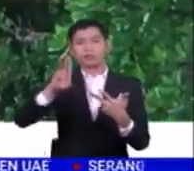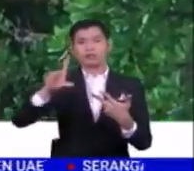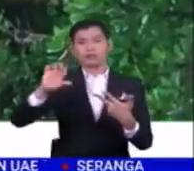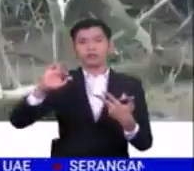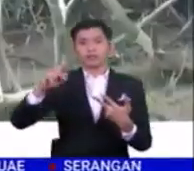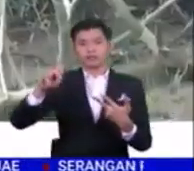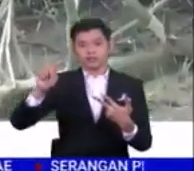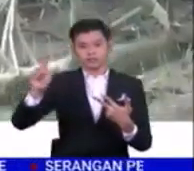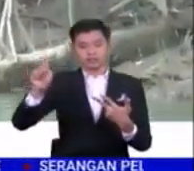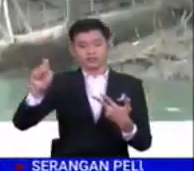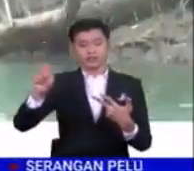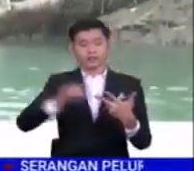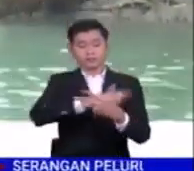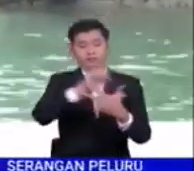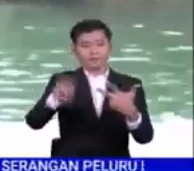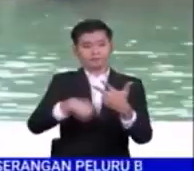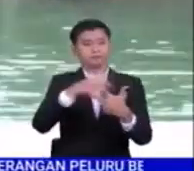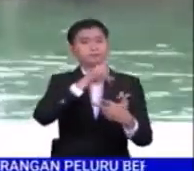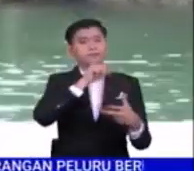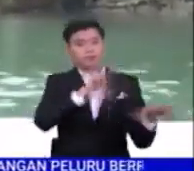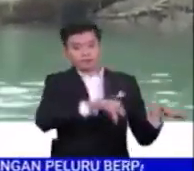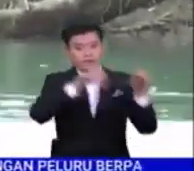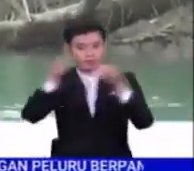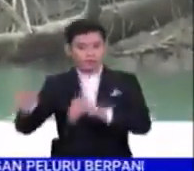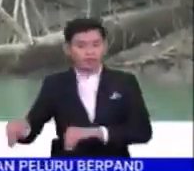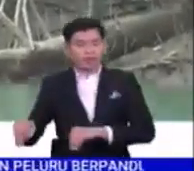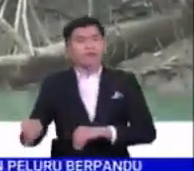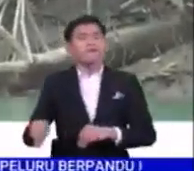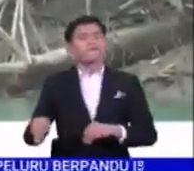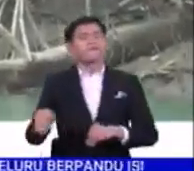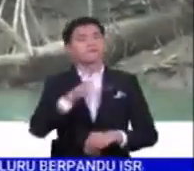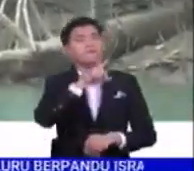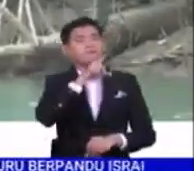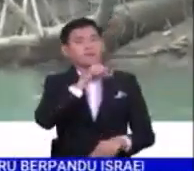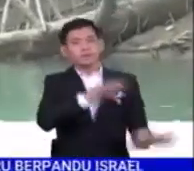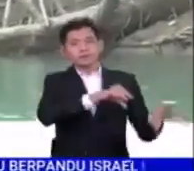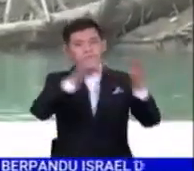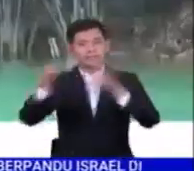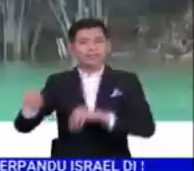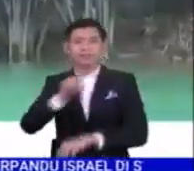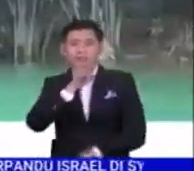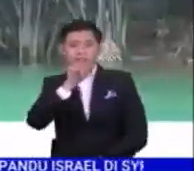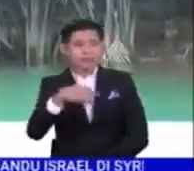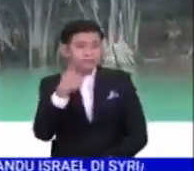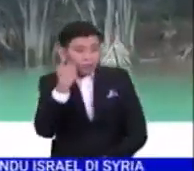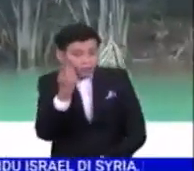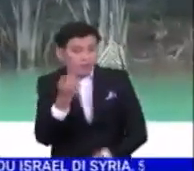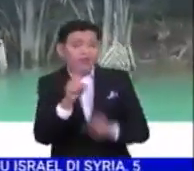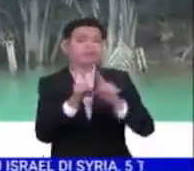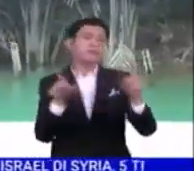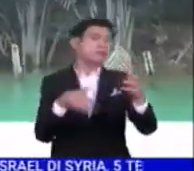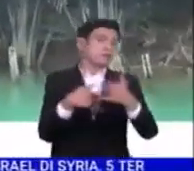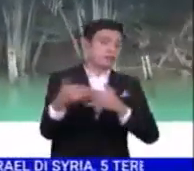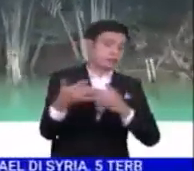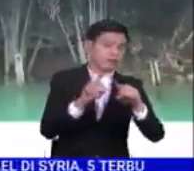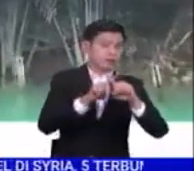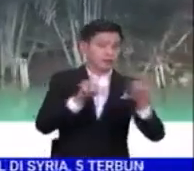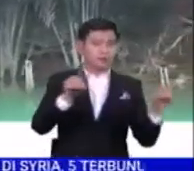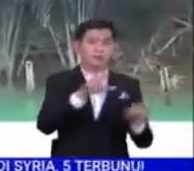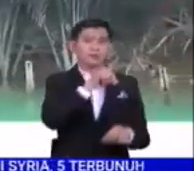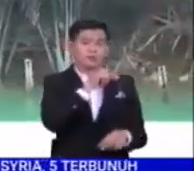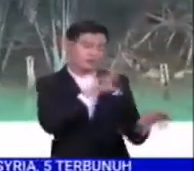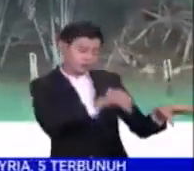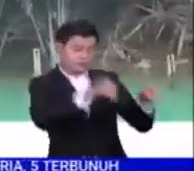black-capped kingfisher. Bagaimanapun, kebanyakan burung hijrah ini bersifat pemalu. Biarpun begitu, burung-burung hijrah